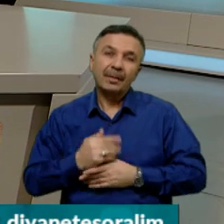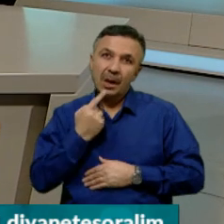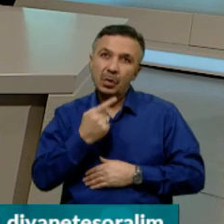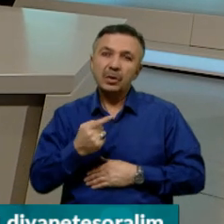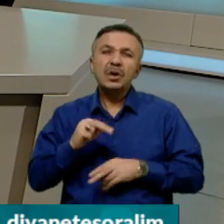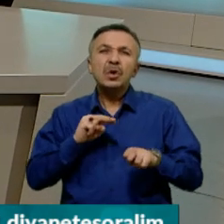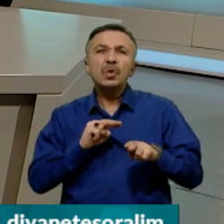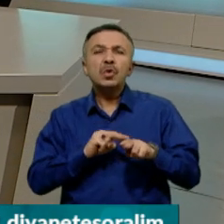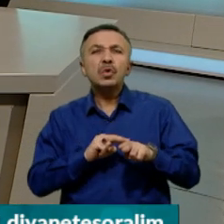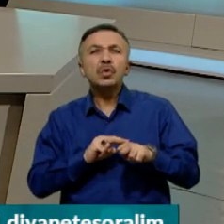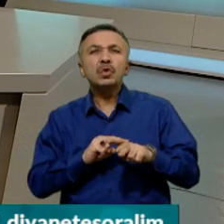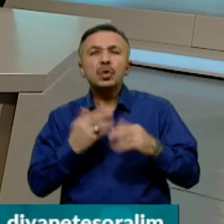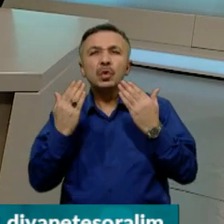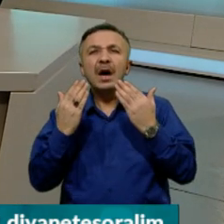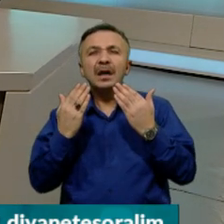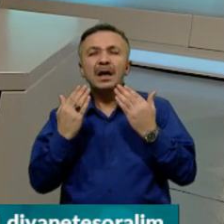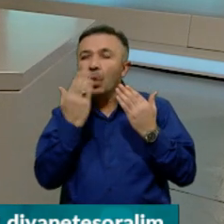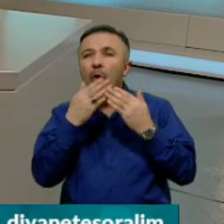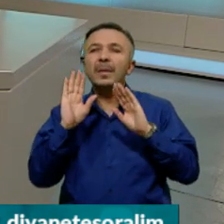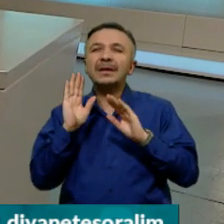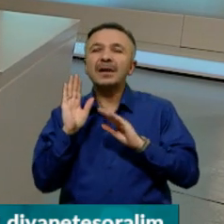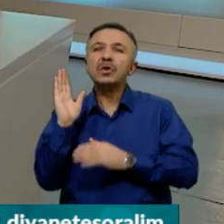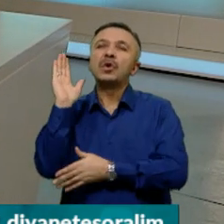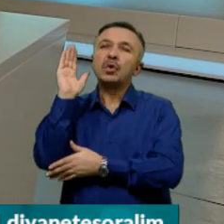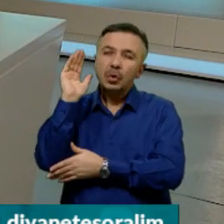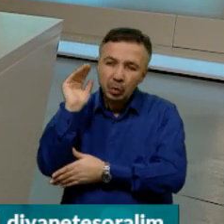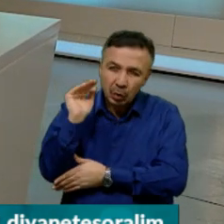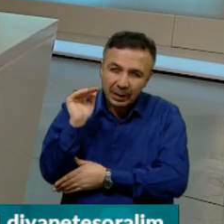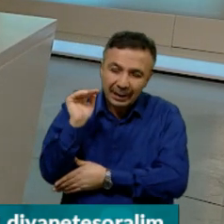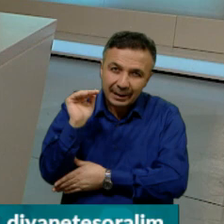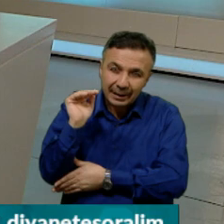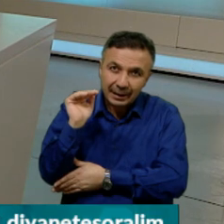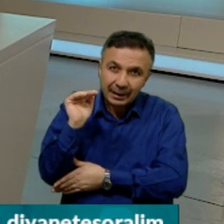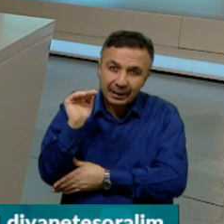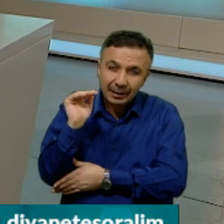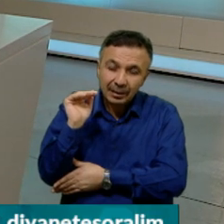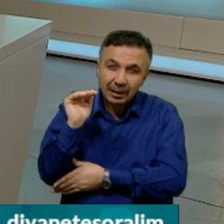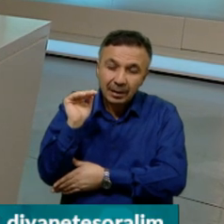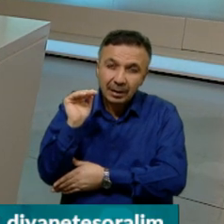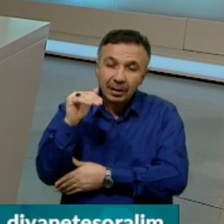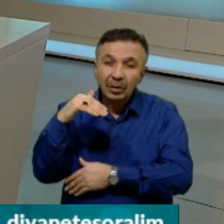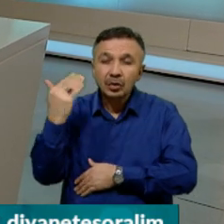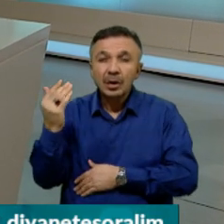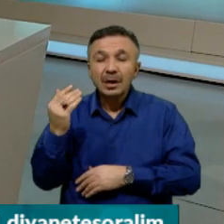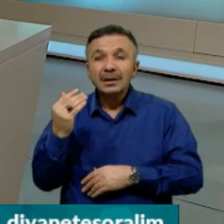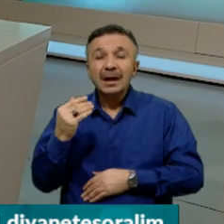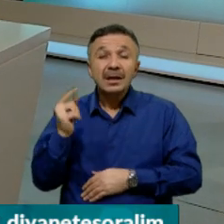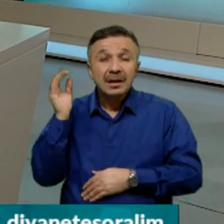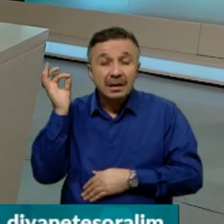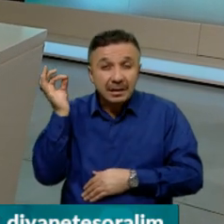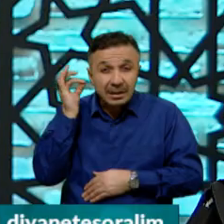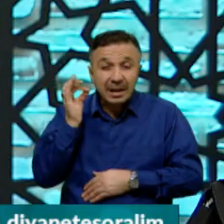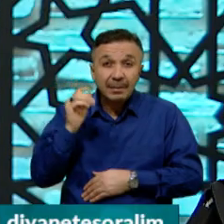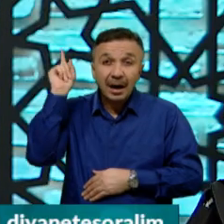Kunut duasını okumadan Rukiye gittik hocam sonra da tahmin pozisyonunda semiallahü limen Hamide